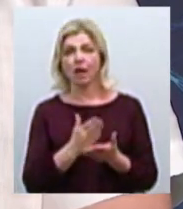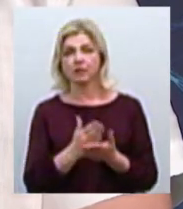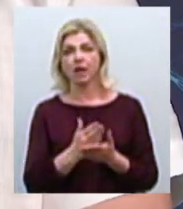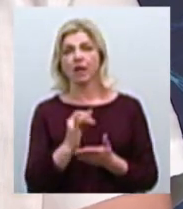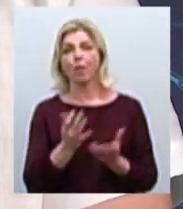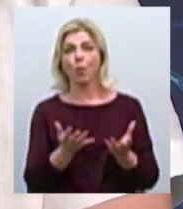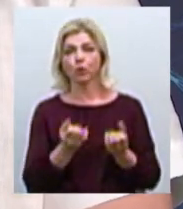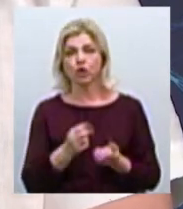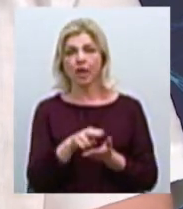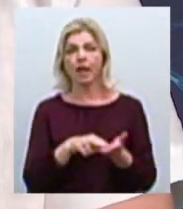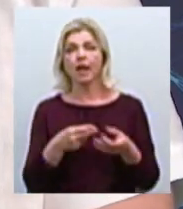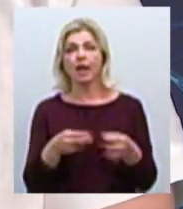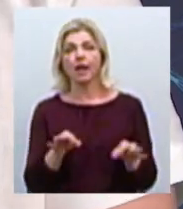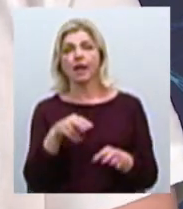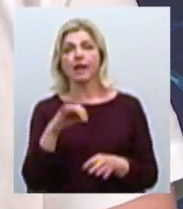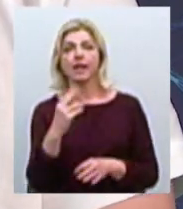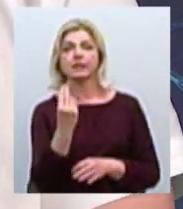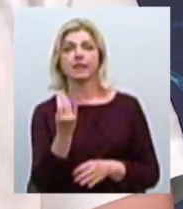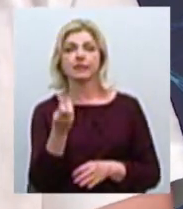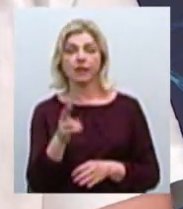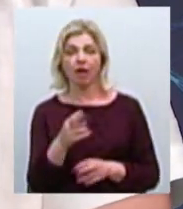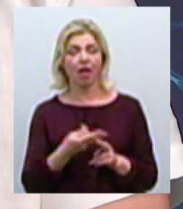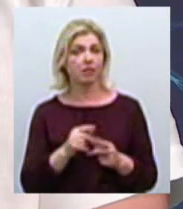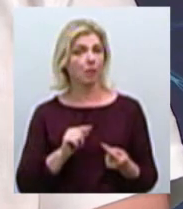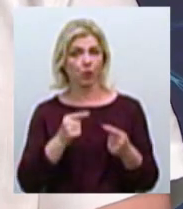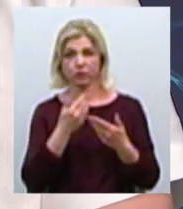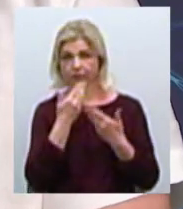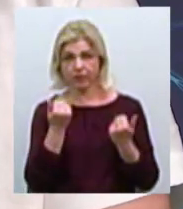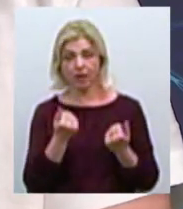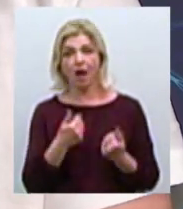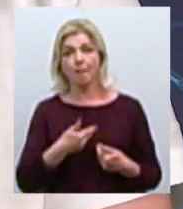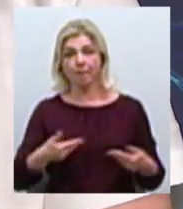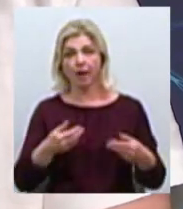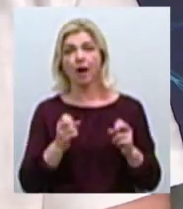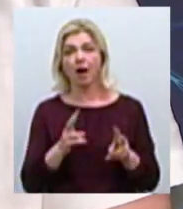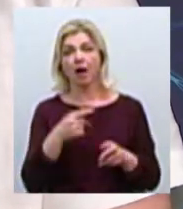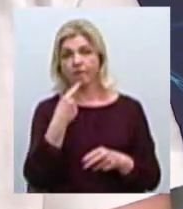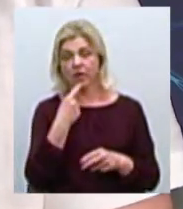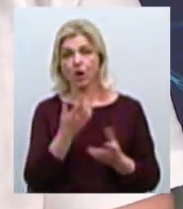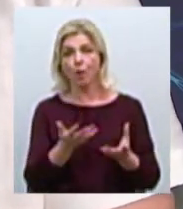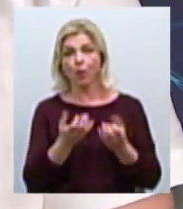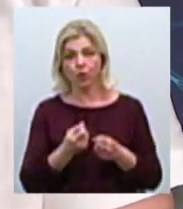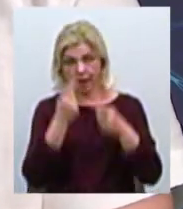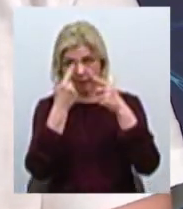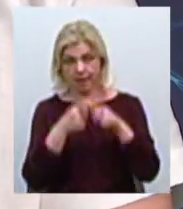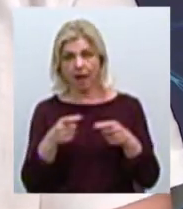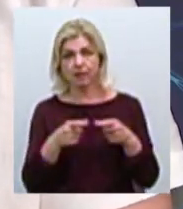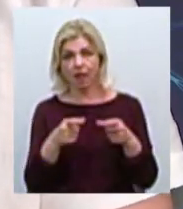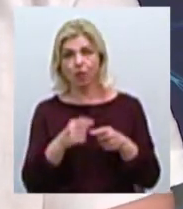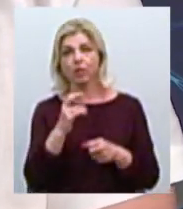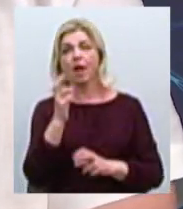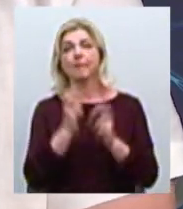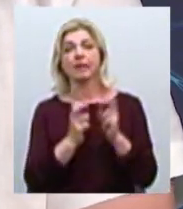ліцензії? Ні, це ніяк не протирічить, тому що ми, як я вже сказав, ми отримали временний техталон на предприятие